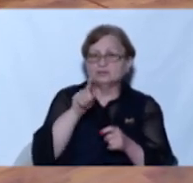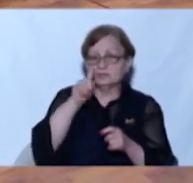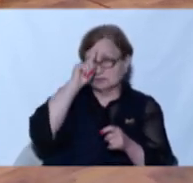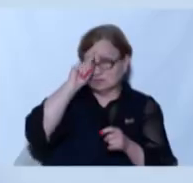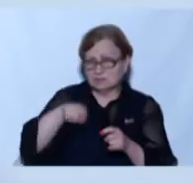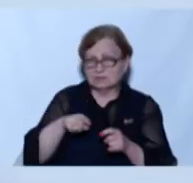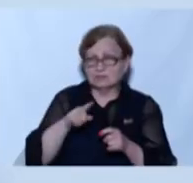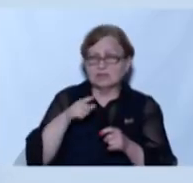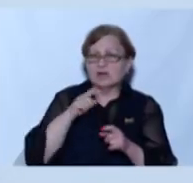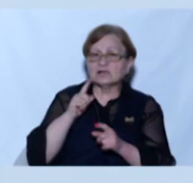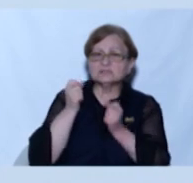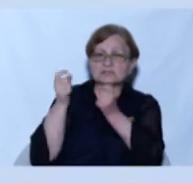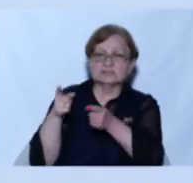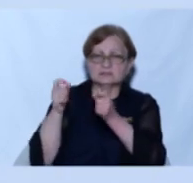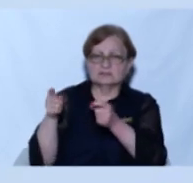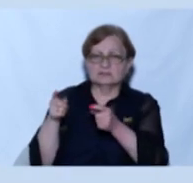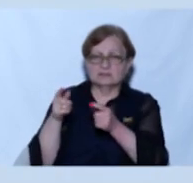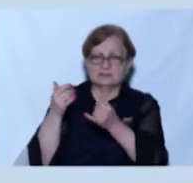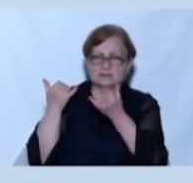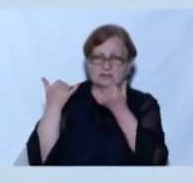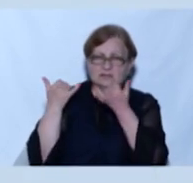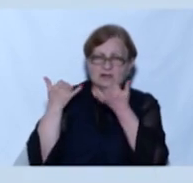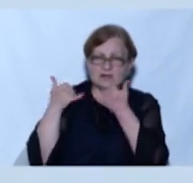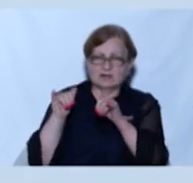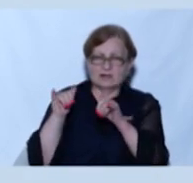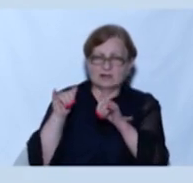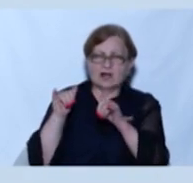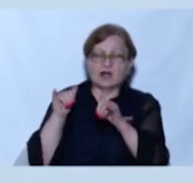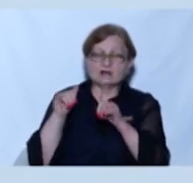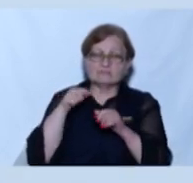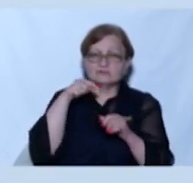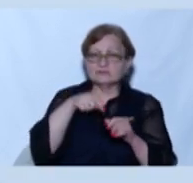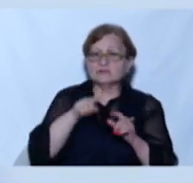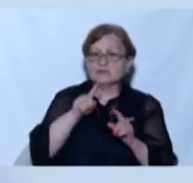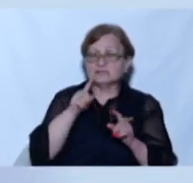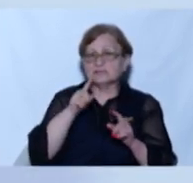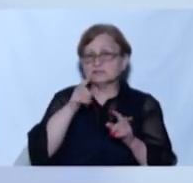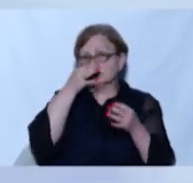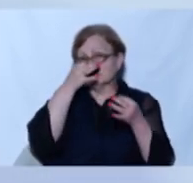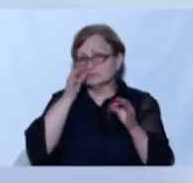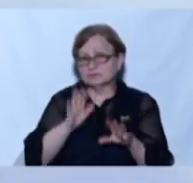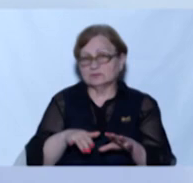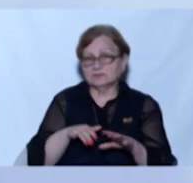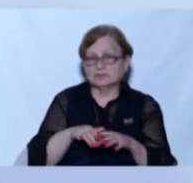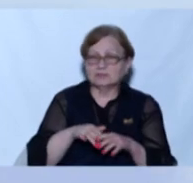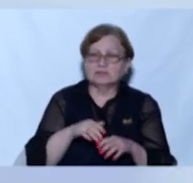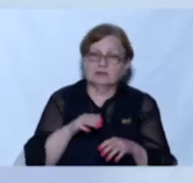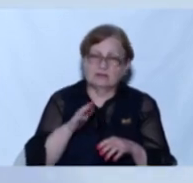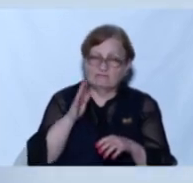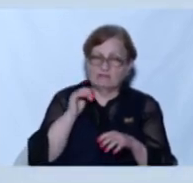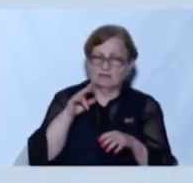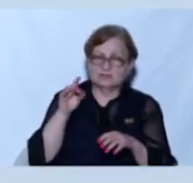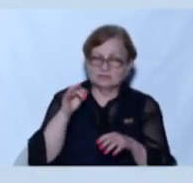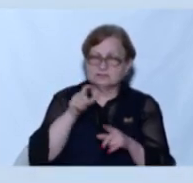ის, რასაც ვყრი, გაგაკვირვებდა ის, რასაც ვტოვებ. აი რატომ მინდა გავიხსენოთ პოლ ვალერის ეს